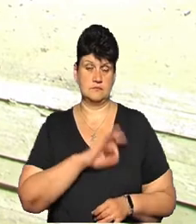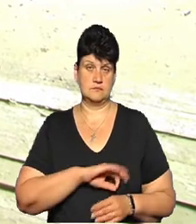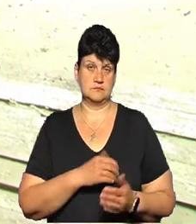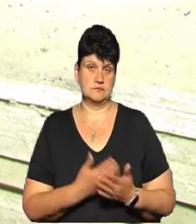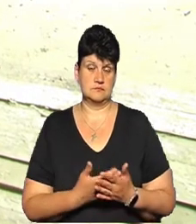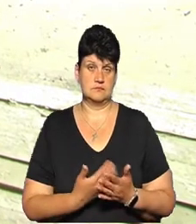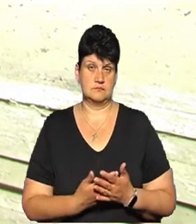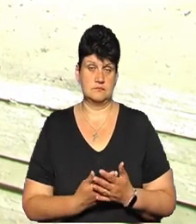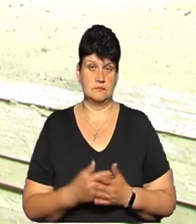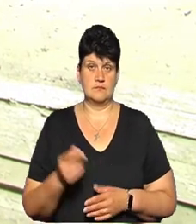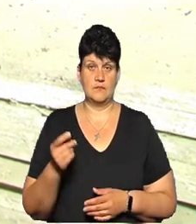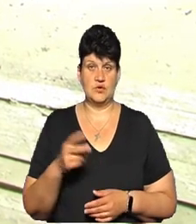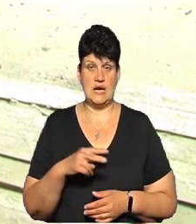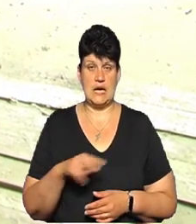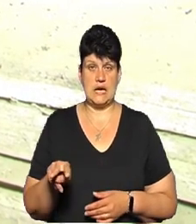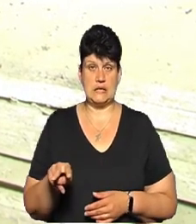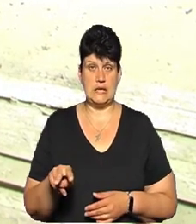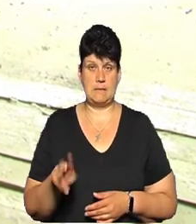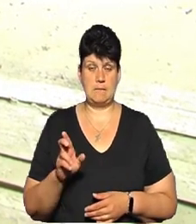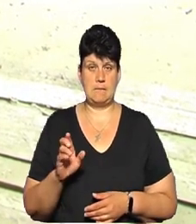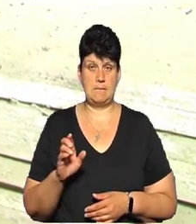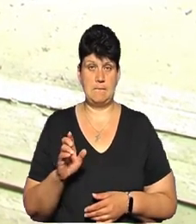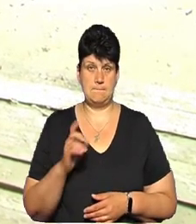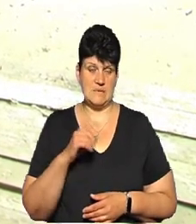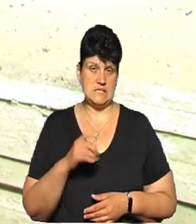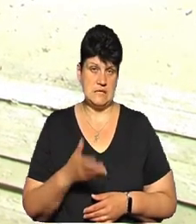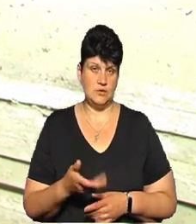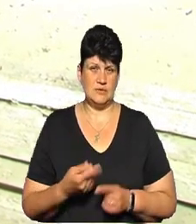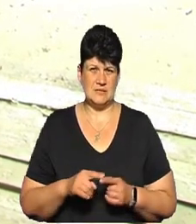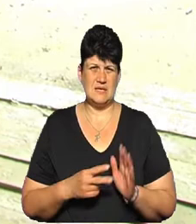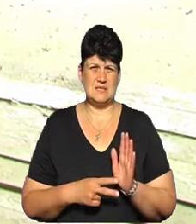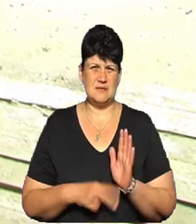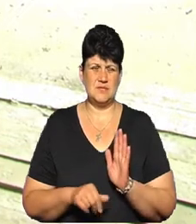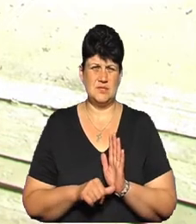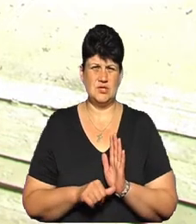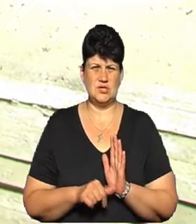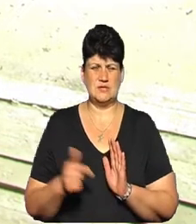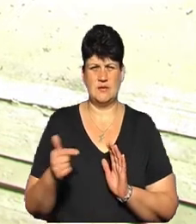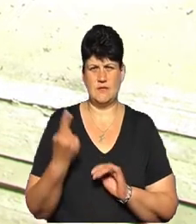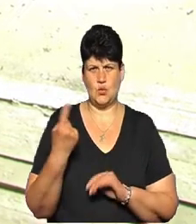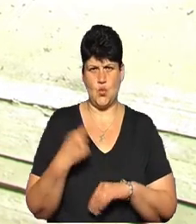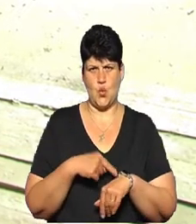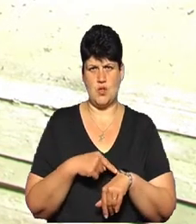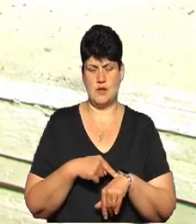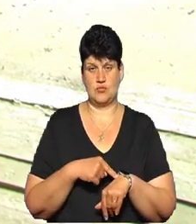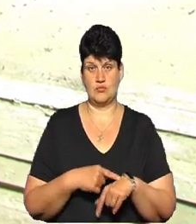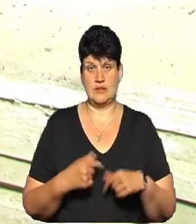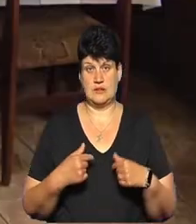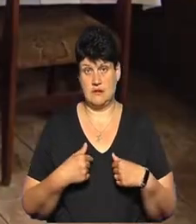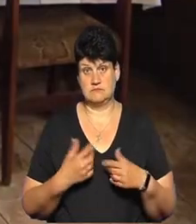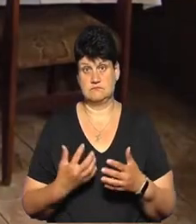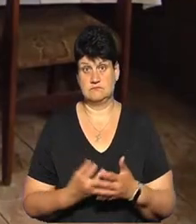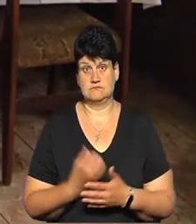1,5 літри бензину. Це на 76 гривень порядка так в годину. Нам вилітає з